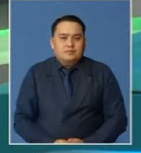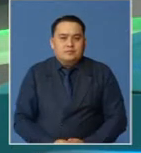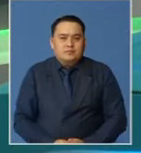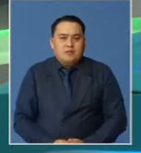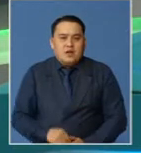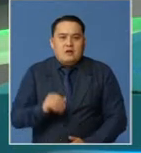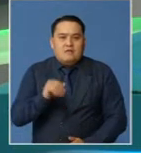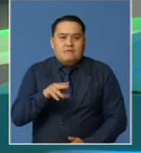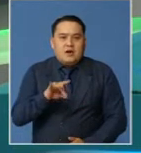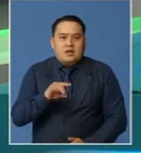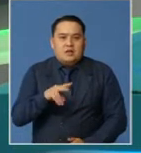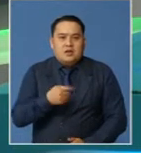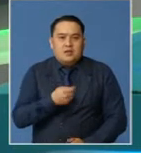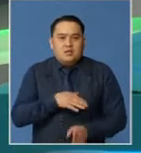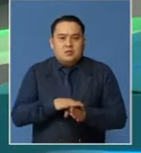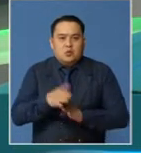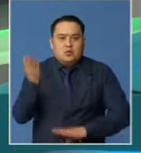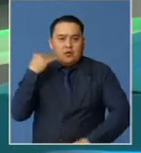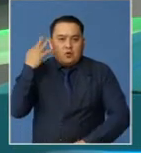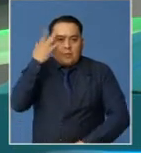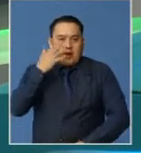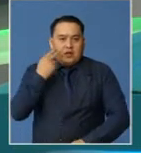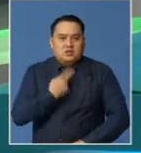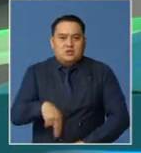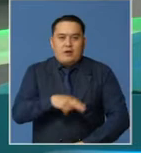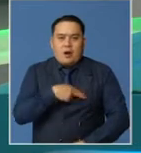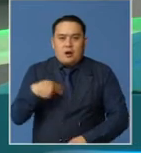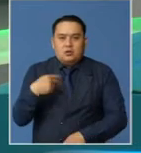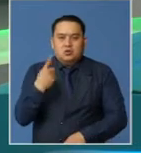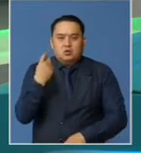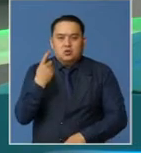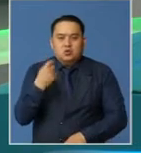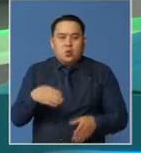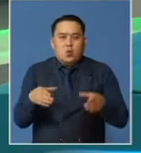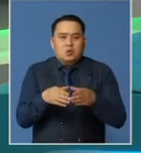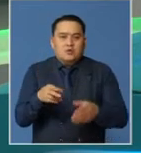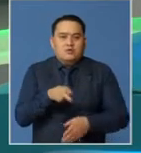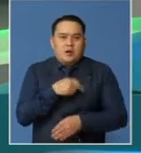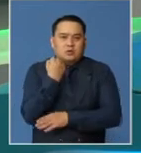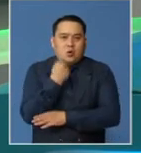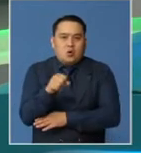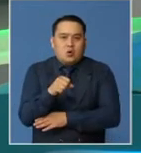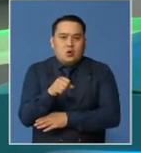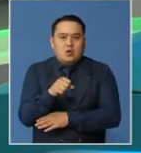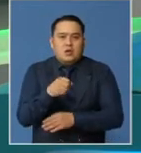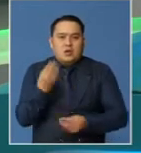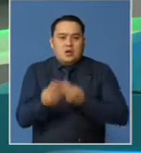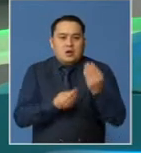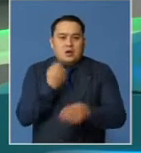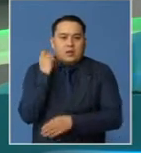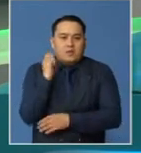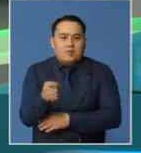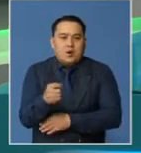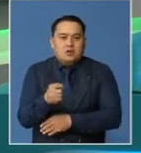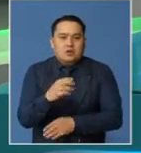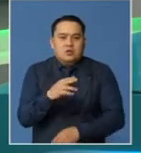Роджер Федерер исполнил свою давнюю мечту. Швейцарец завоевал 100-й титул в карьере. В финале турнира в Дубае он обыграл грека